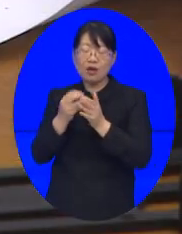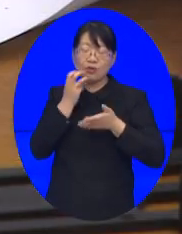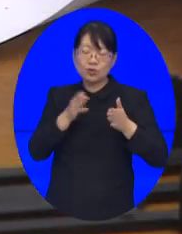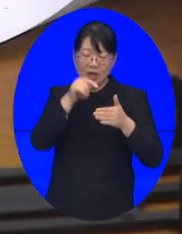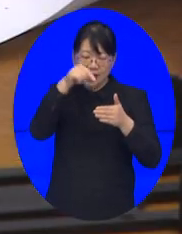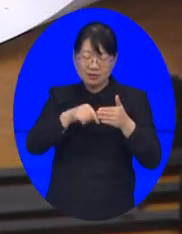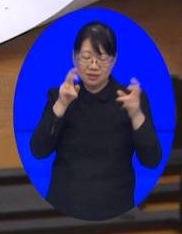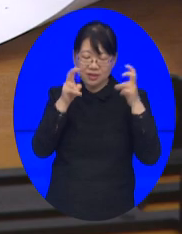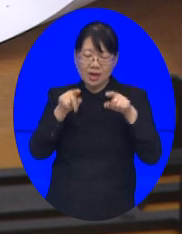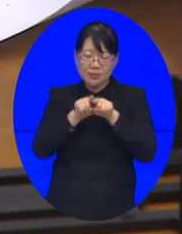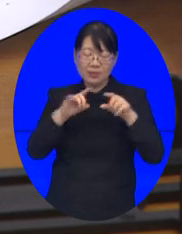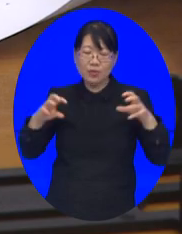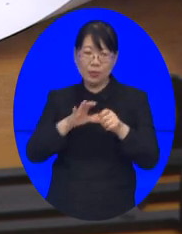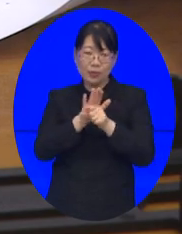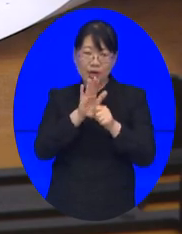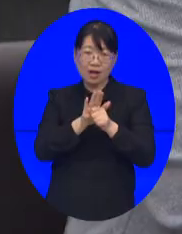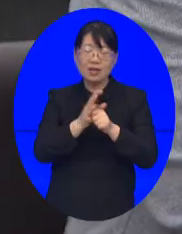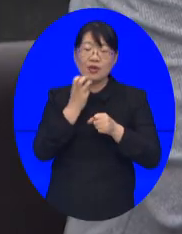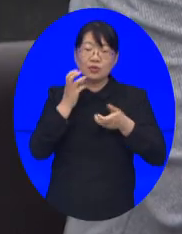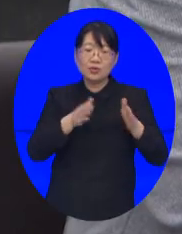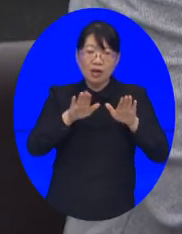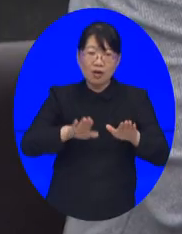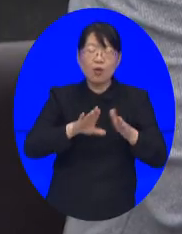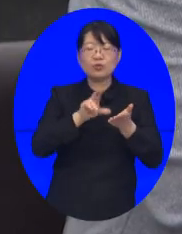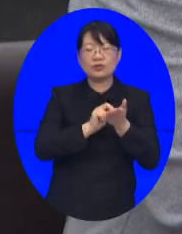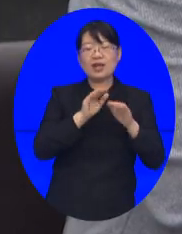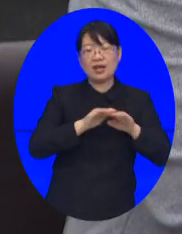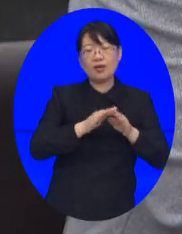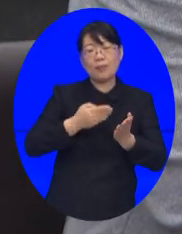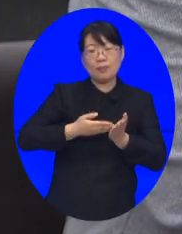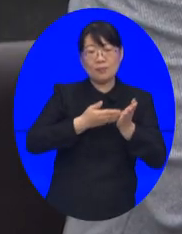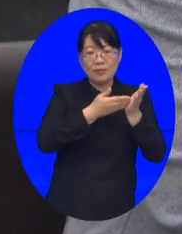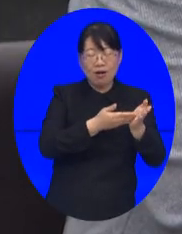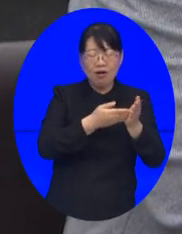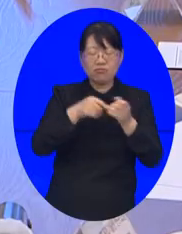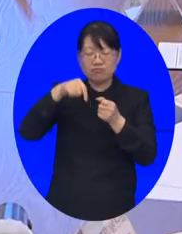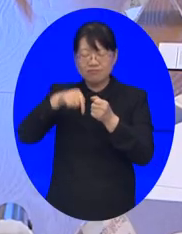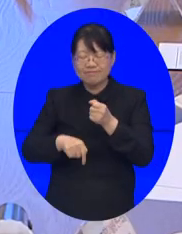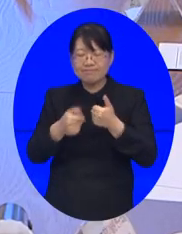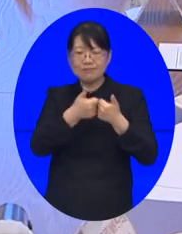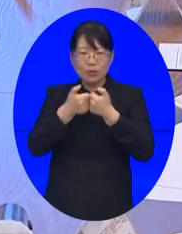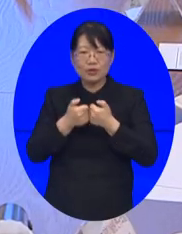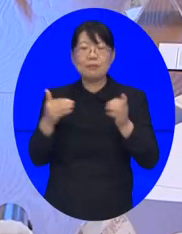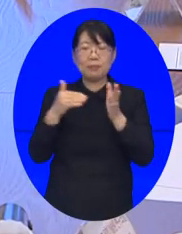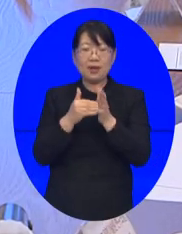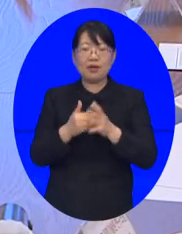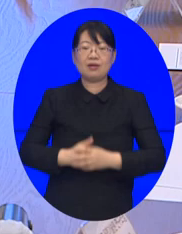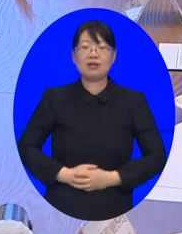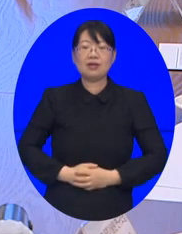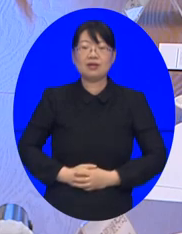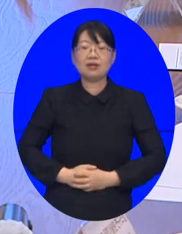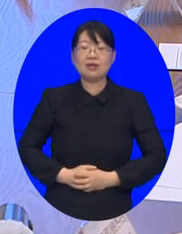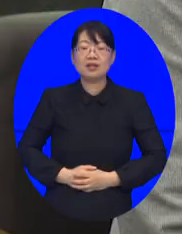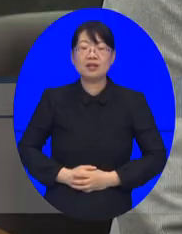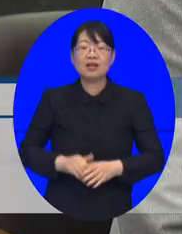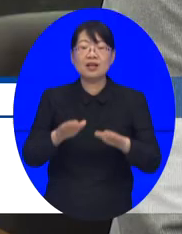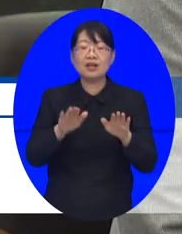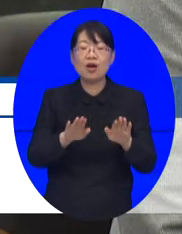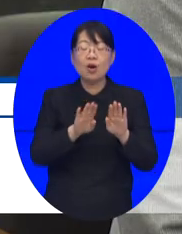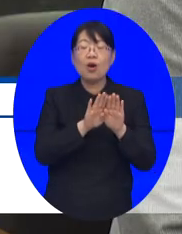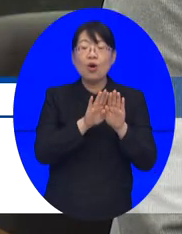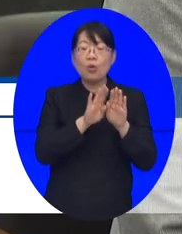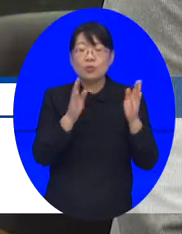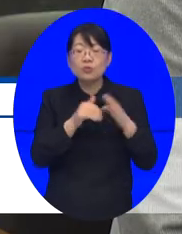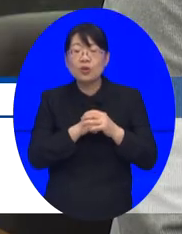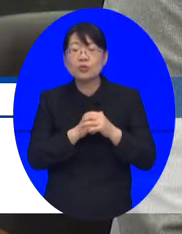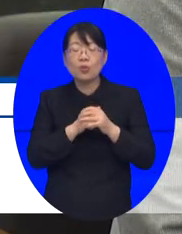활용하고 도내 기업과 협업해 경기도 현안을 해결하자는 제안 등꽤 심도 있는 논의가 오갔습니다. 지금 오픈